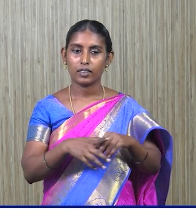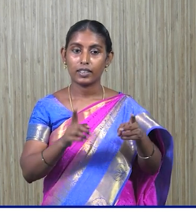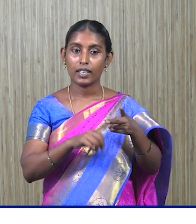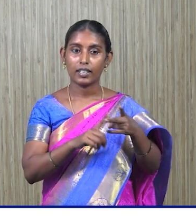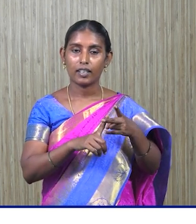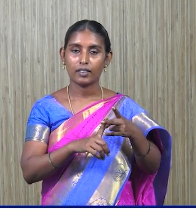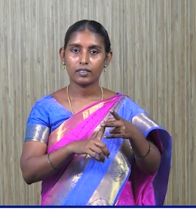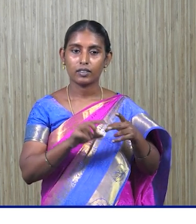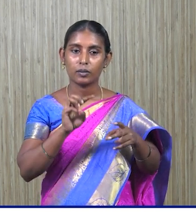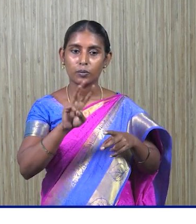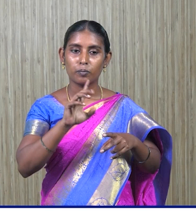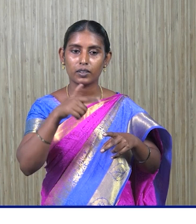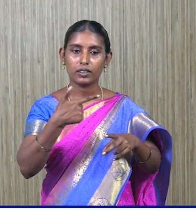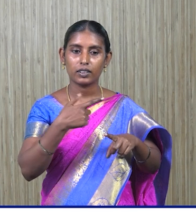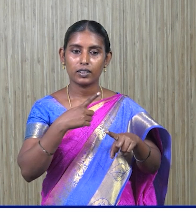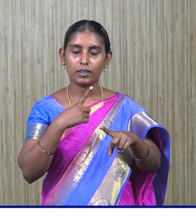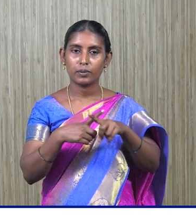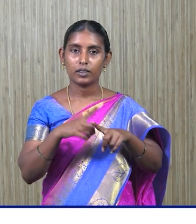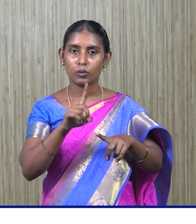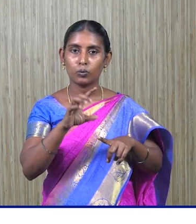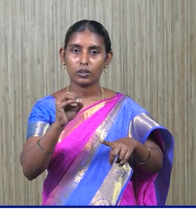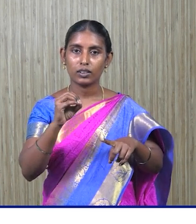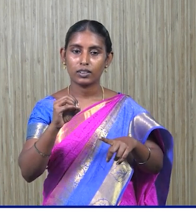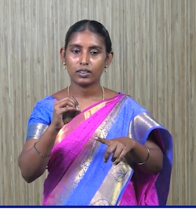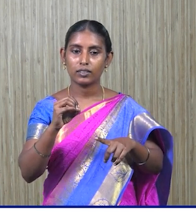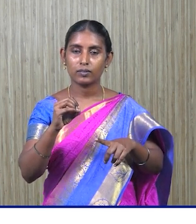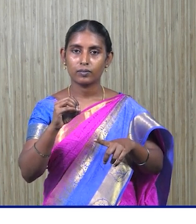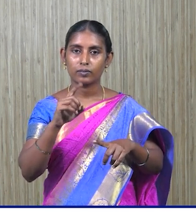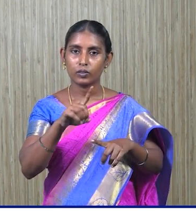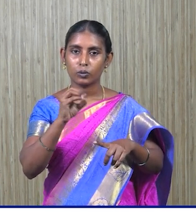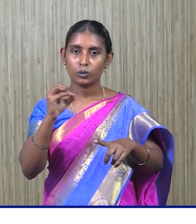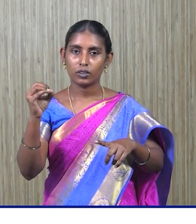என்ன? 37 - 102. இந்த 102